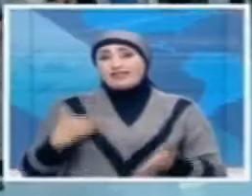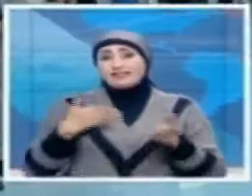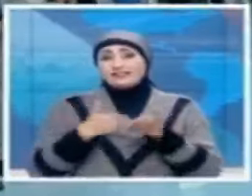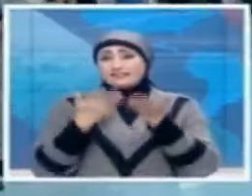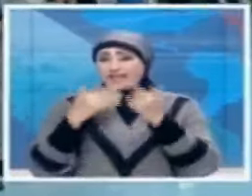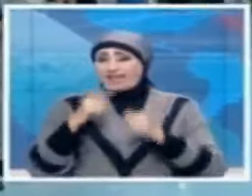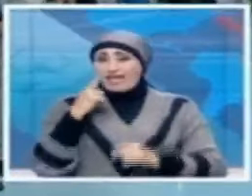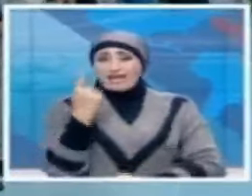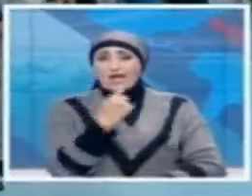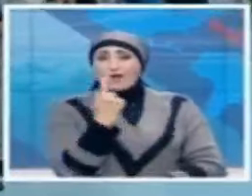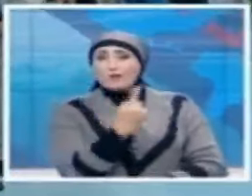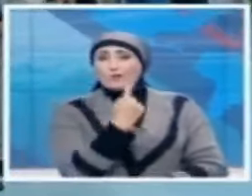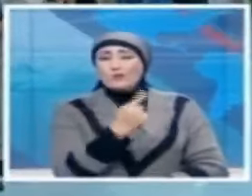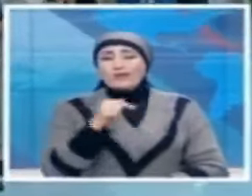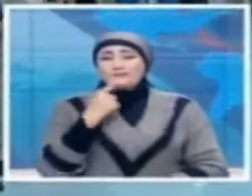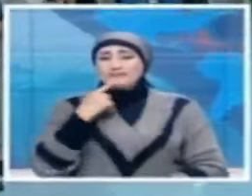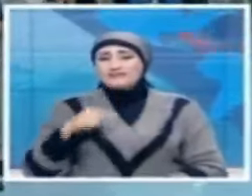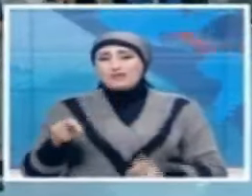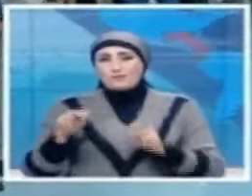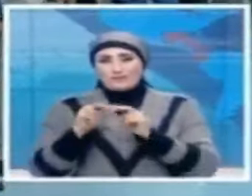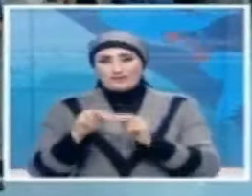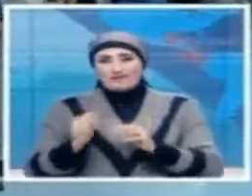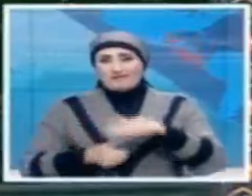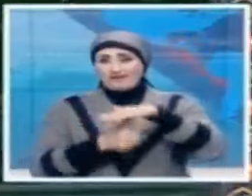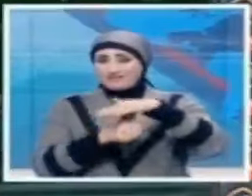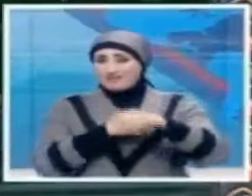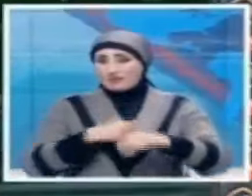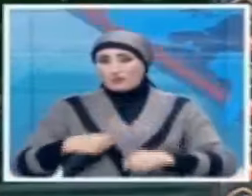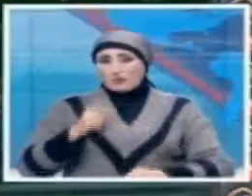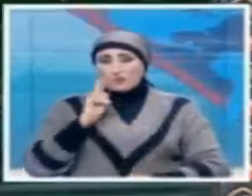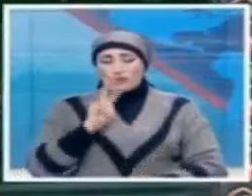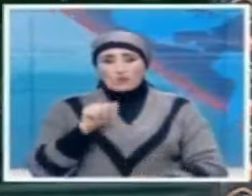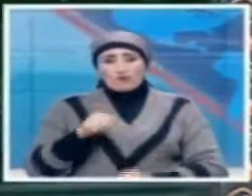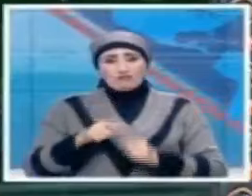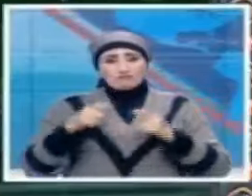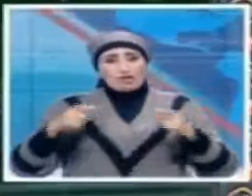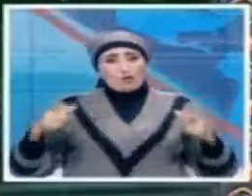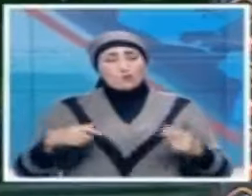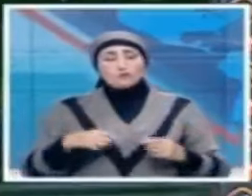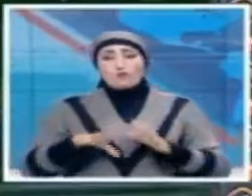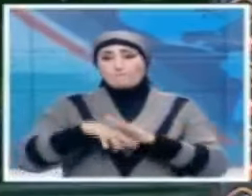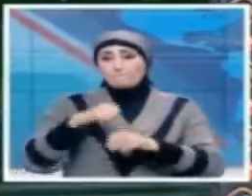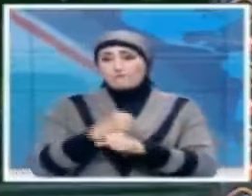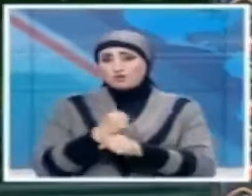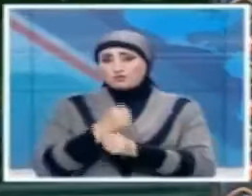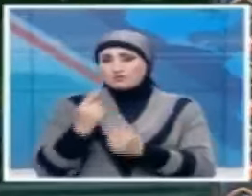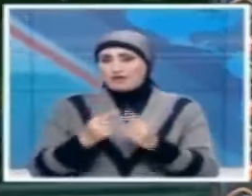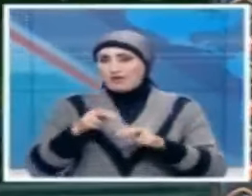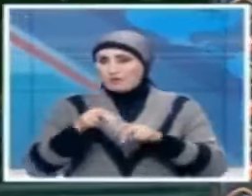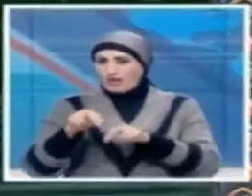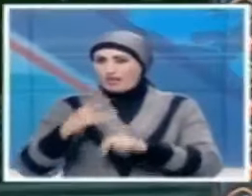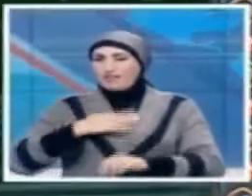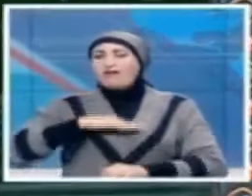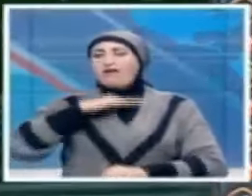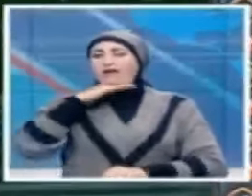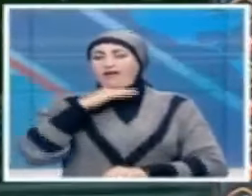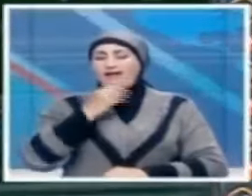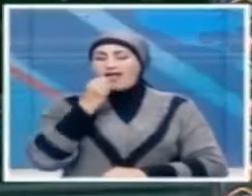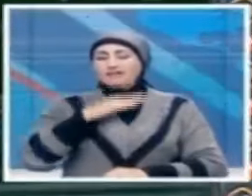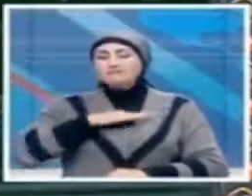في ختام جولة بالإسكندرية والبحيرة، رئيس الوزراء يؤكد أهمية التوسع في المشروعات الزراعية